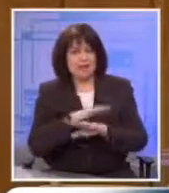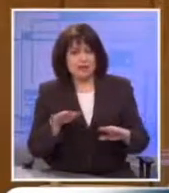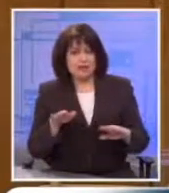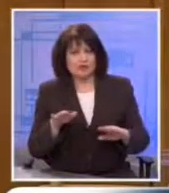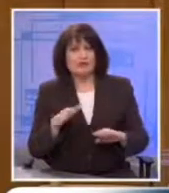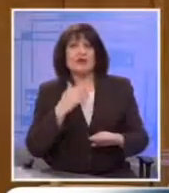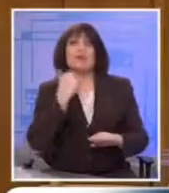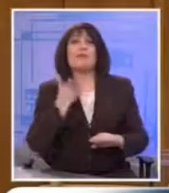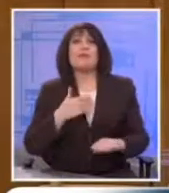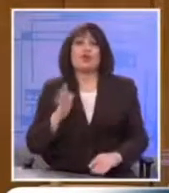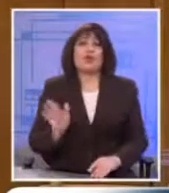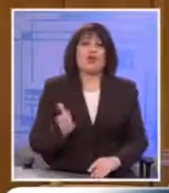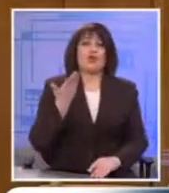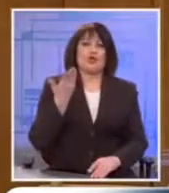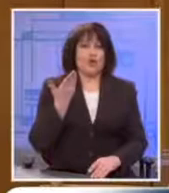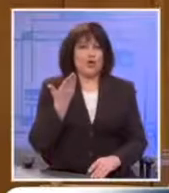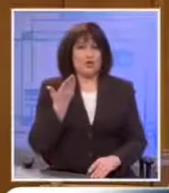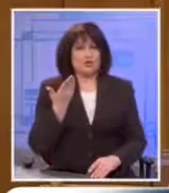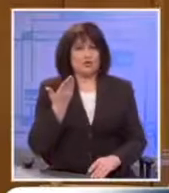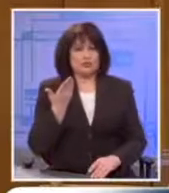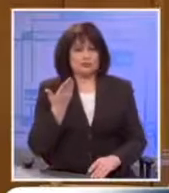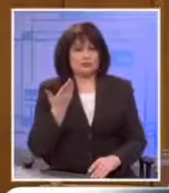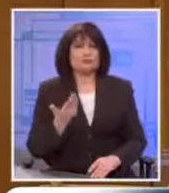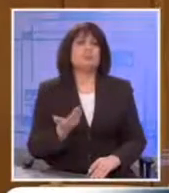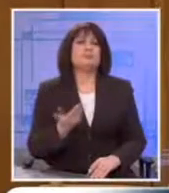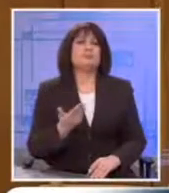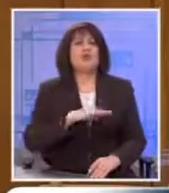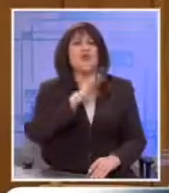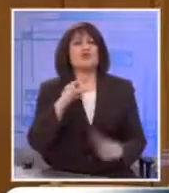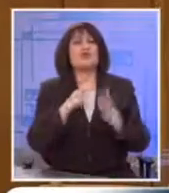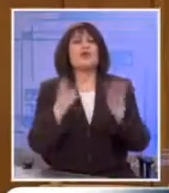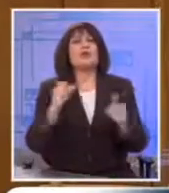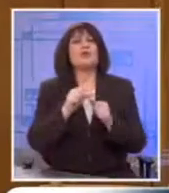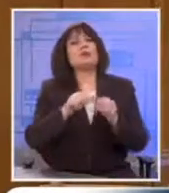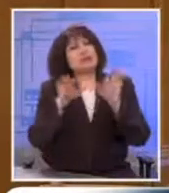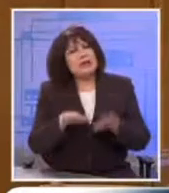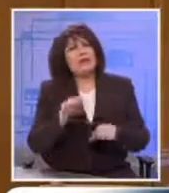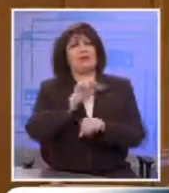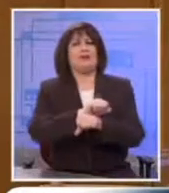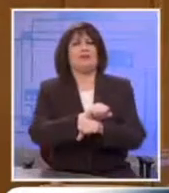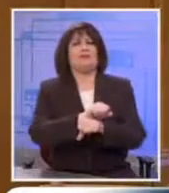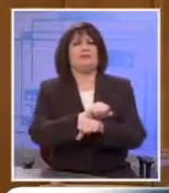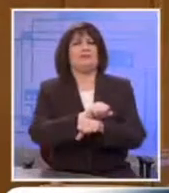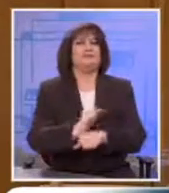επειδή δεν μπορούν να απελαθούν, παραμένουν εκεί και ως και 18 μήνες.